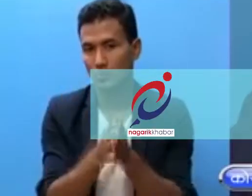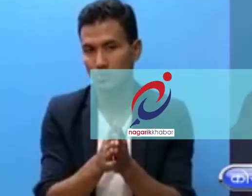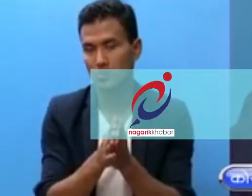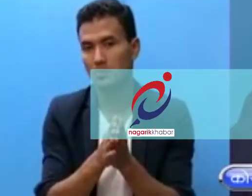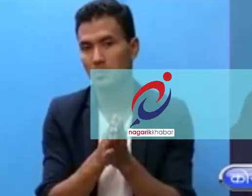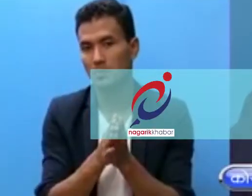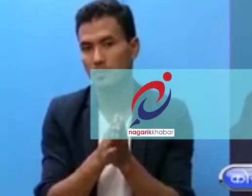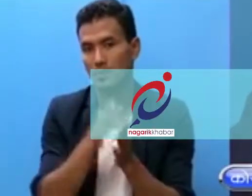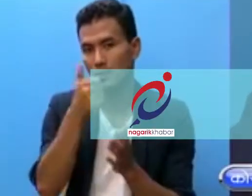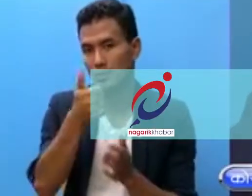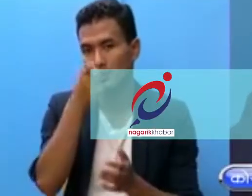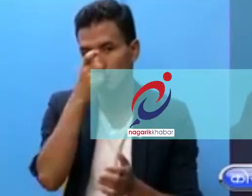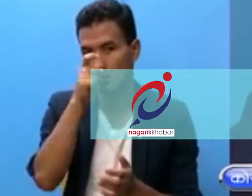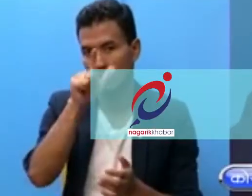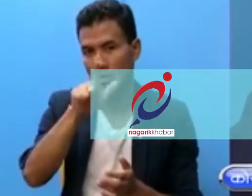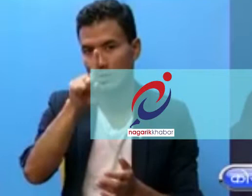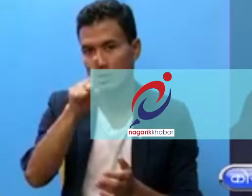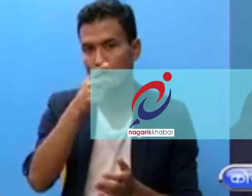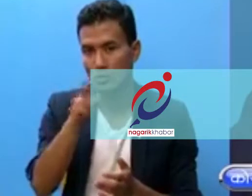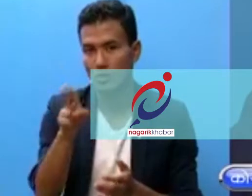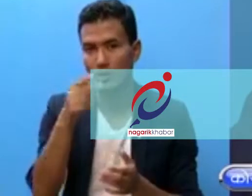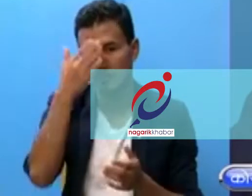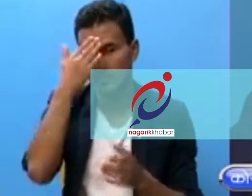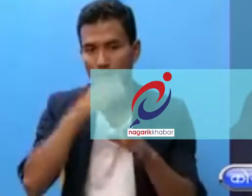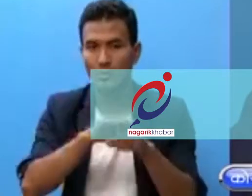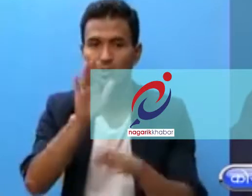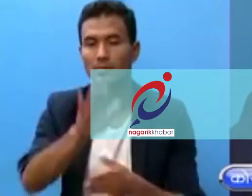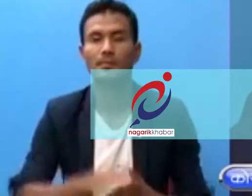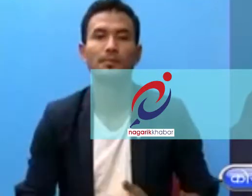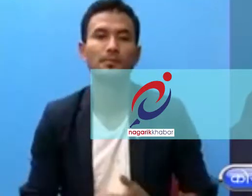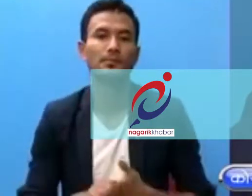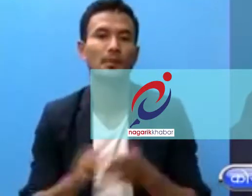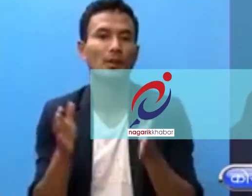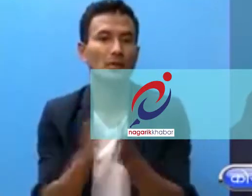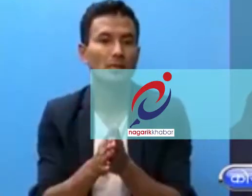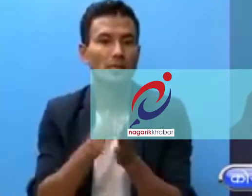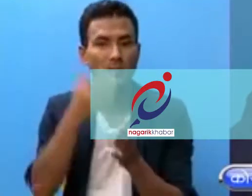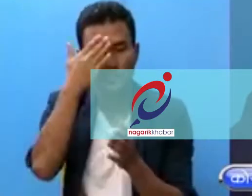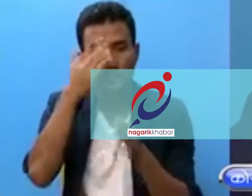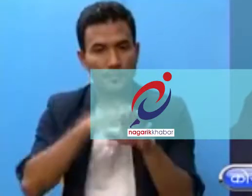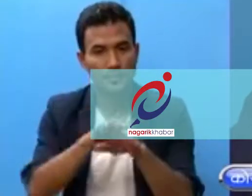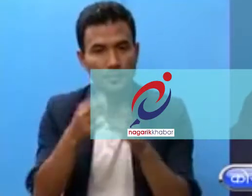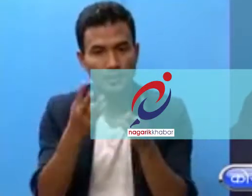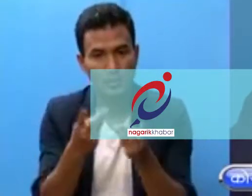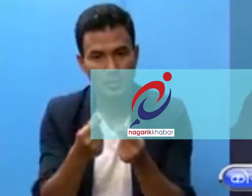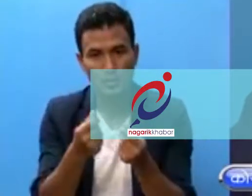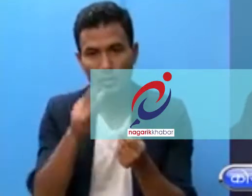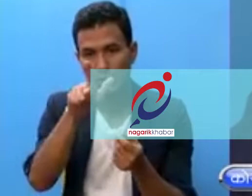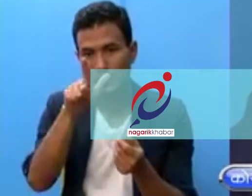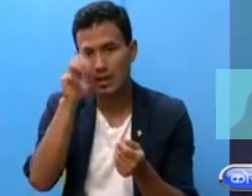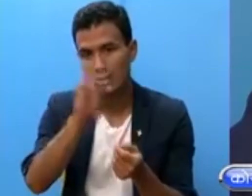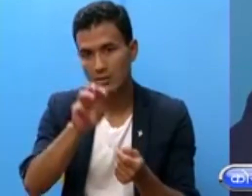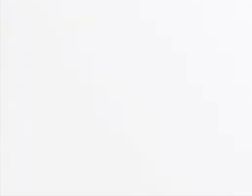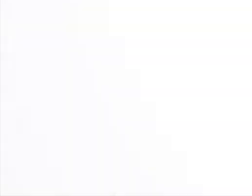नेपालमा कोरोना संक्रमणबाट मृत्यु हुनेको संख्या 22 पुग्यो। आज एकै दिन विभिन्न जिल्लामा थप 671 जनामा